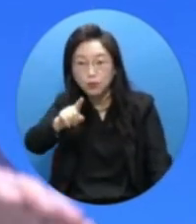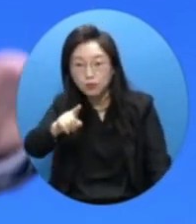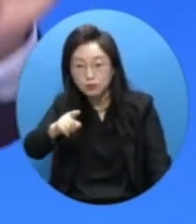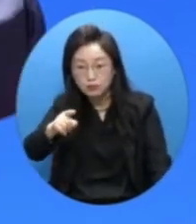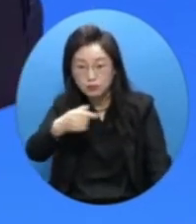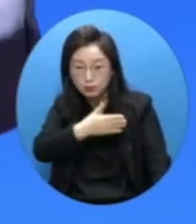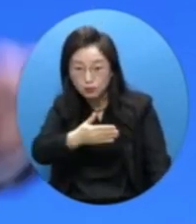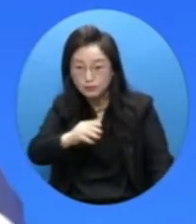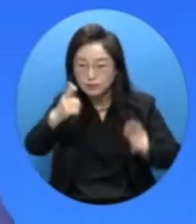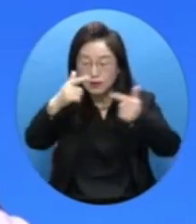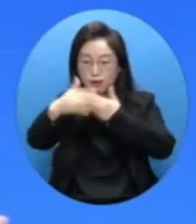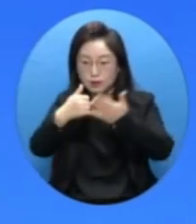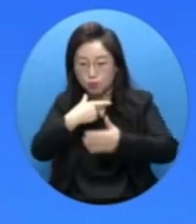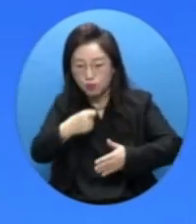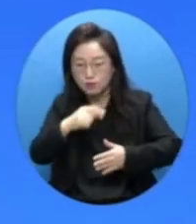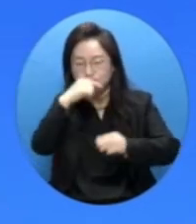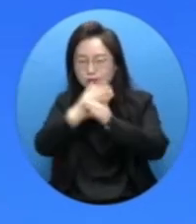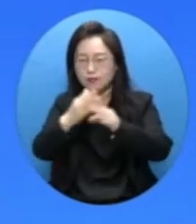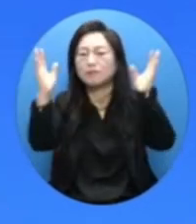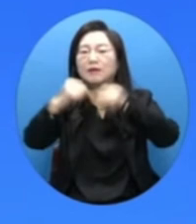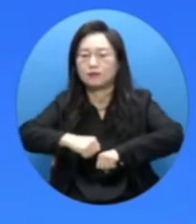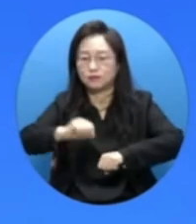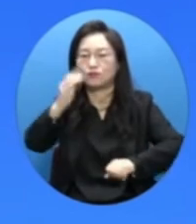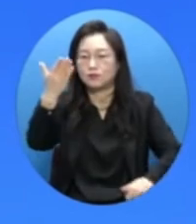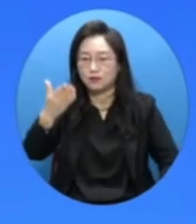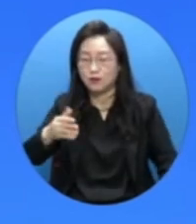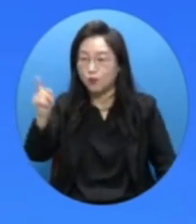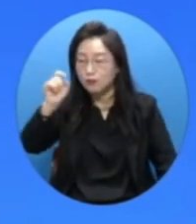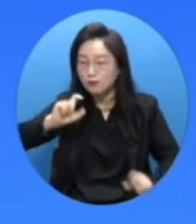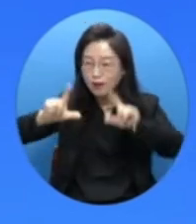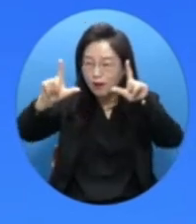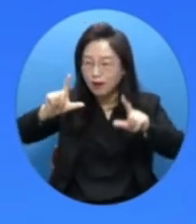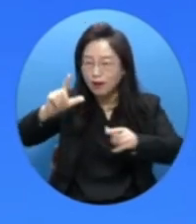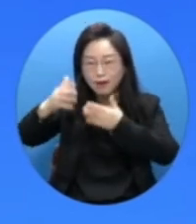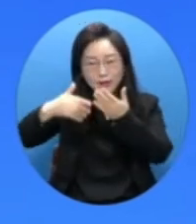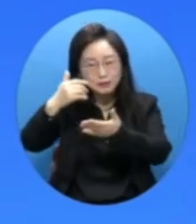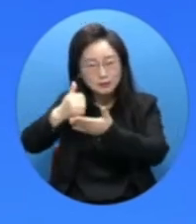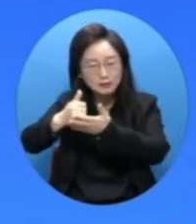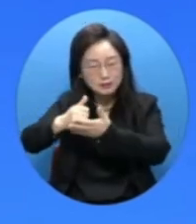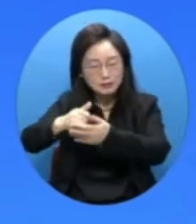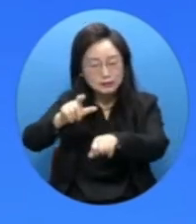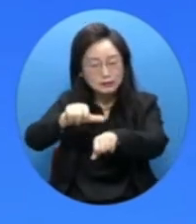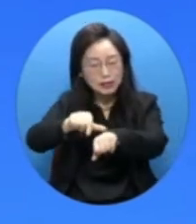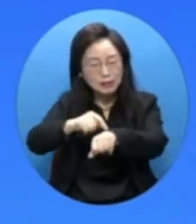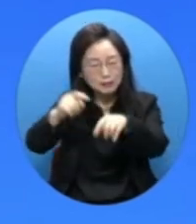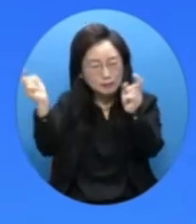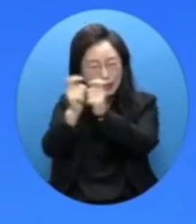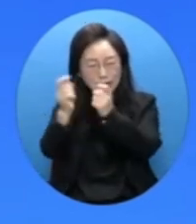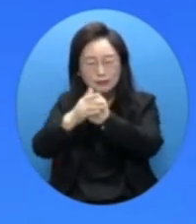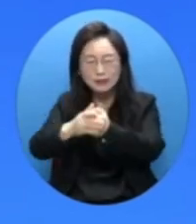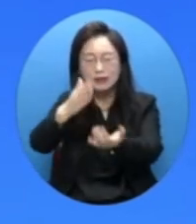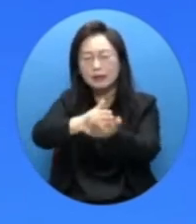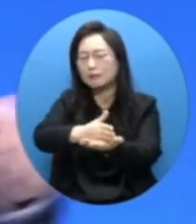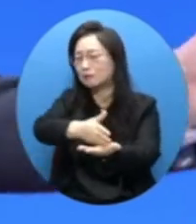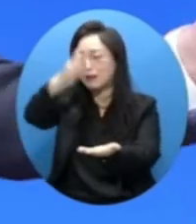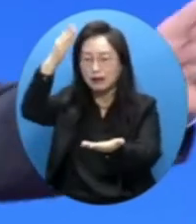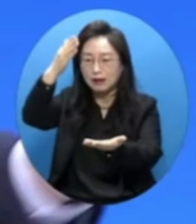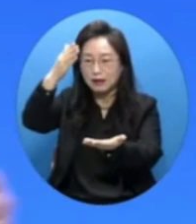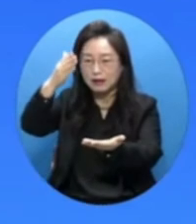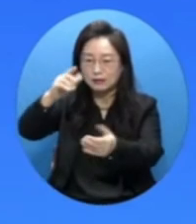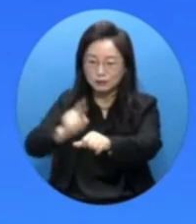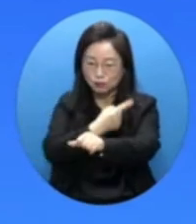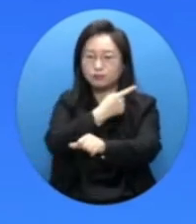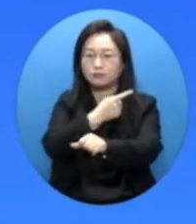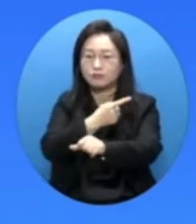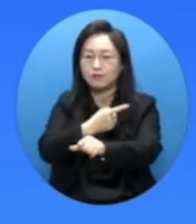그날로이 모든 것 다 끝나게 되는 것입니다 오늘날 하나님이 이제 때가 됐으니 현서를 열어야 되겠다 하면 열리는